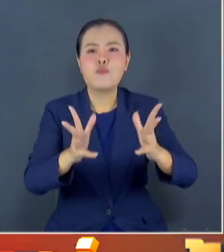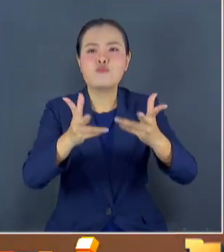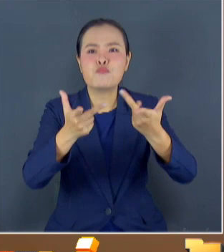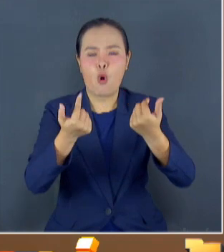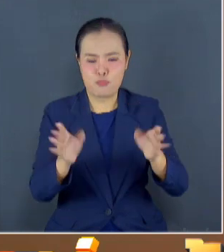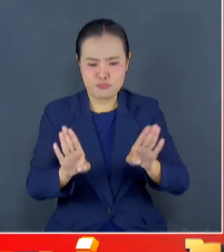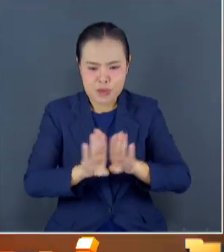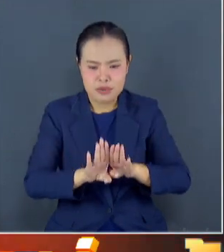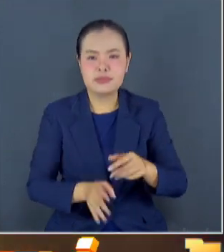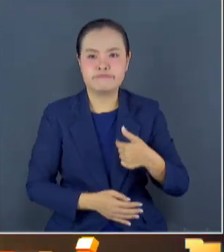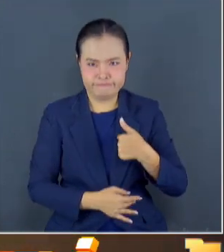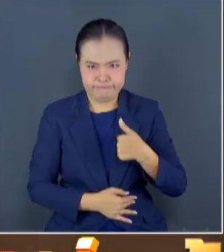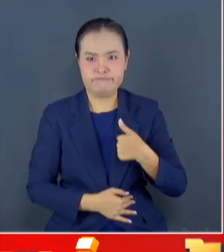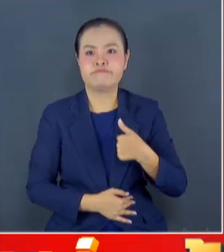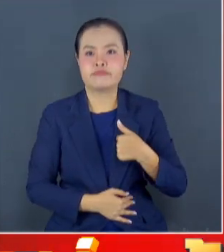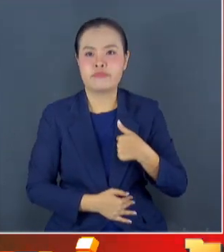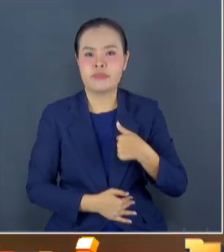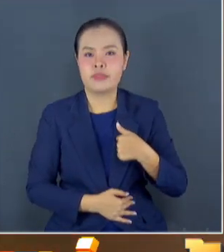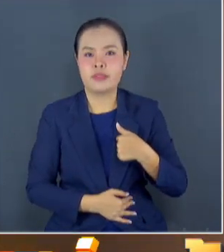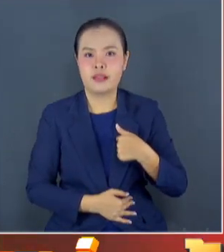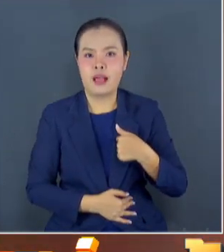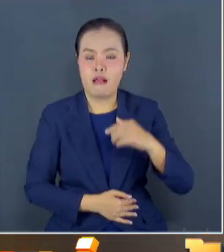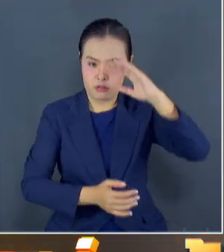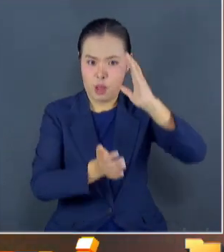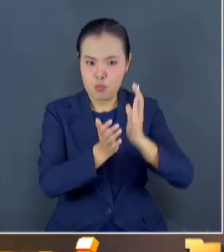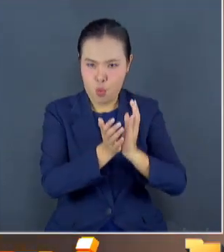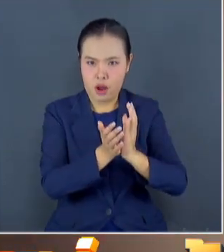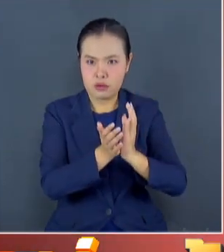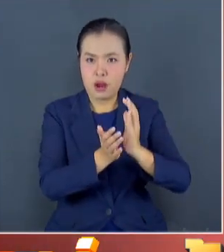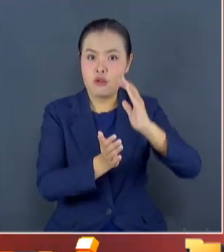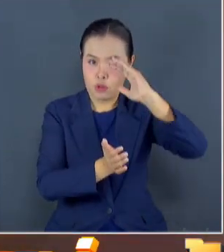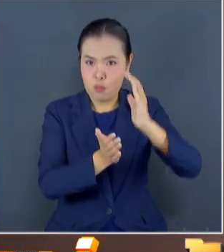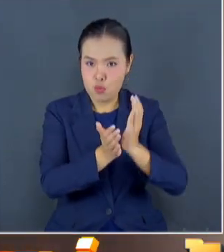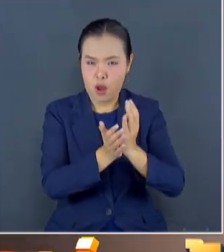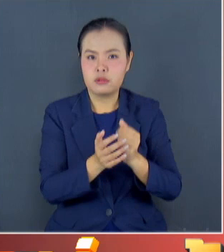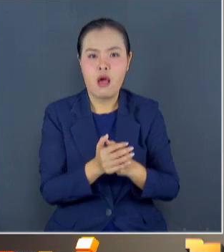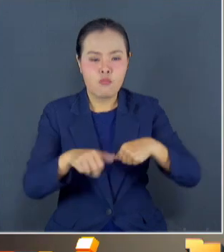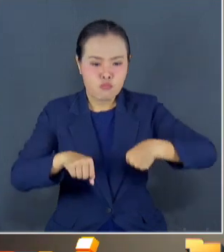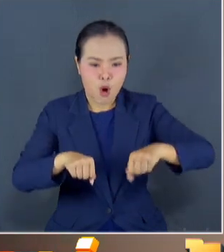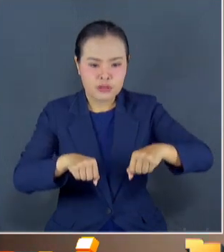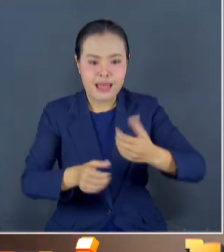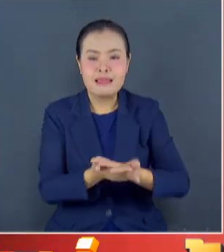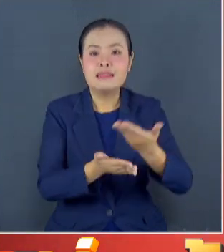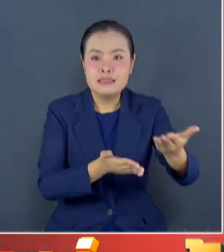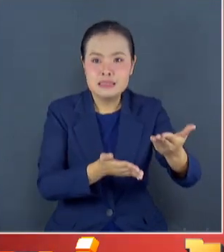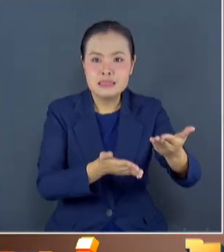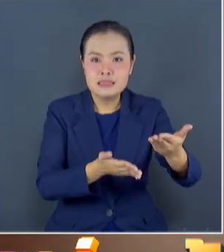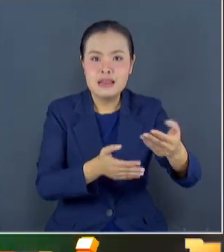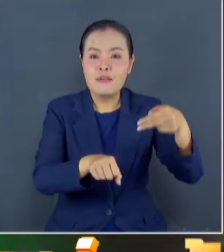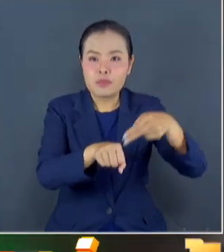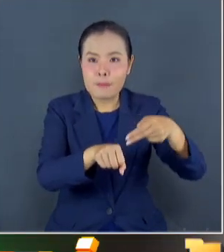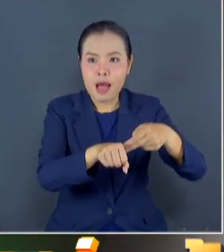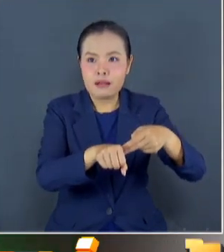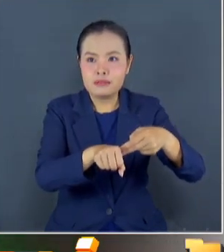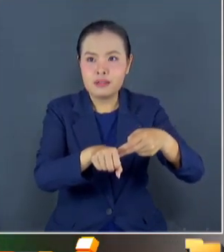แล้วก็เลยอาสาฮะทางด้านของตำรวจสายตรวจสภ.2พี่น้องขี่รถจักรยานยนต์ไปซื้อน้ำมันที่ปั๊มอีกแห่งหนึ่งฮะมา